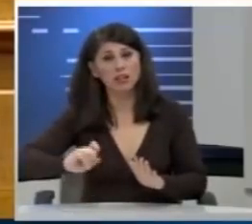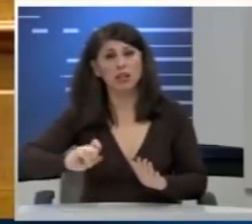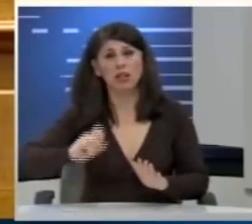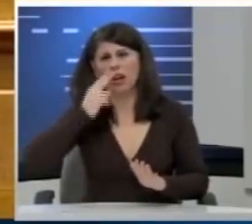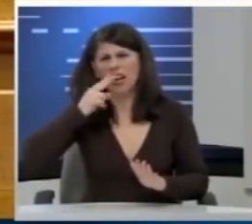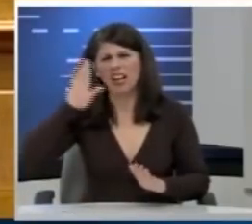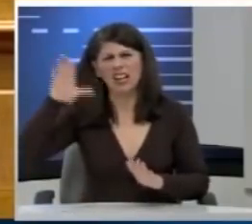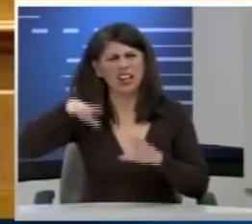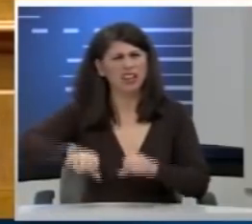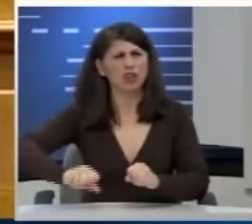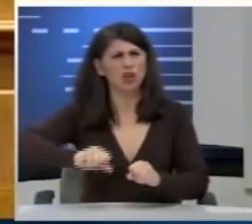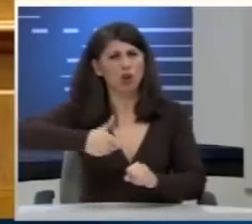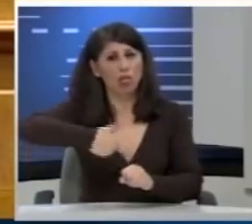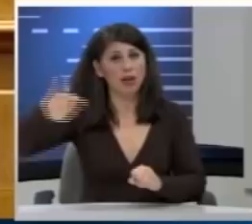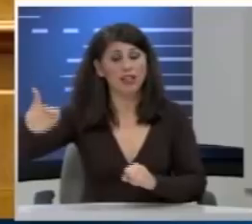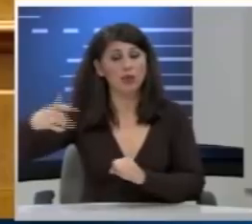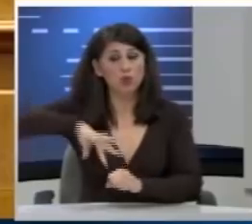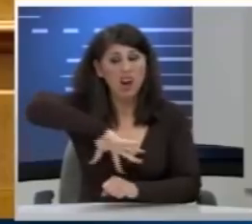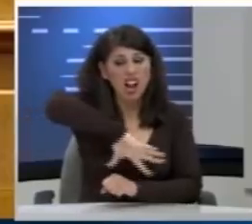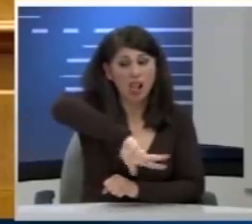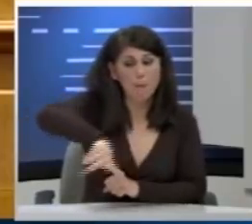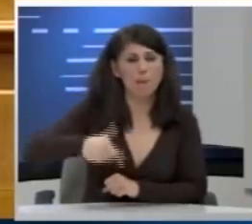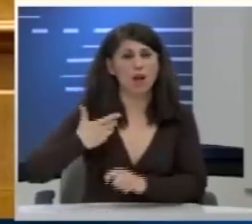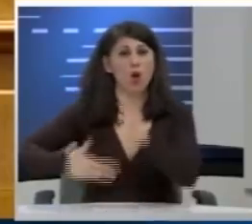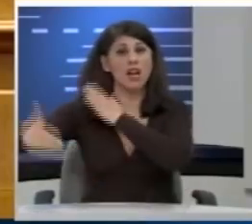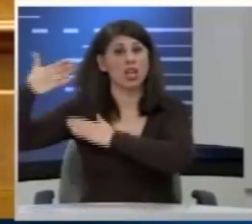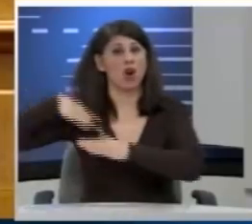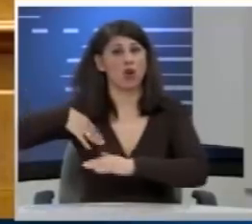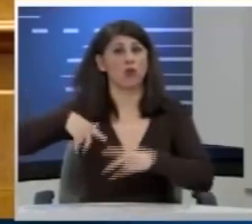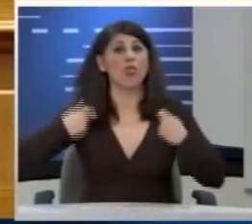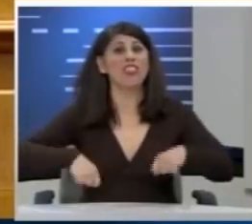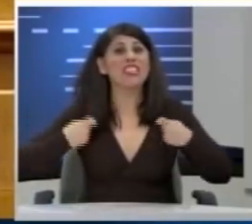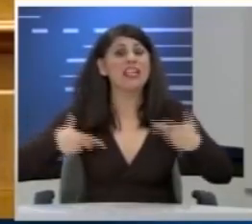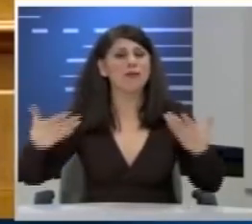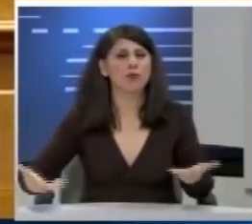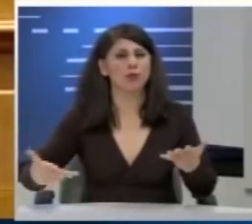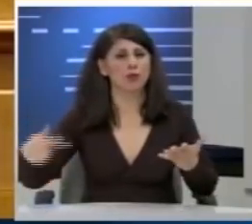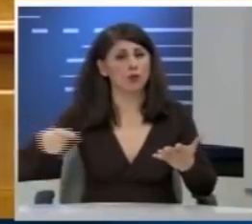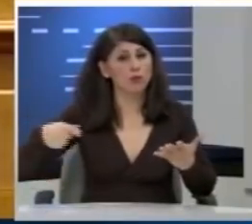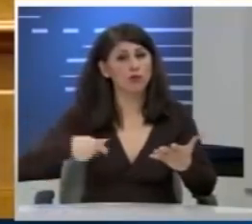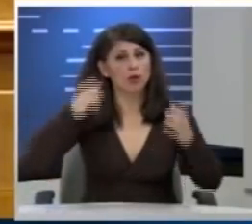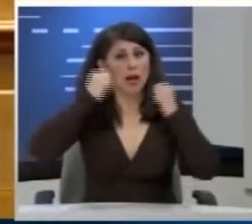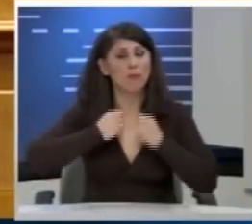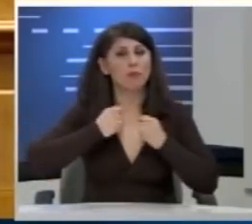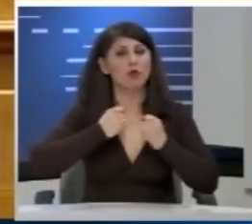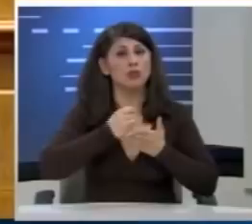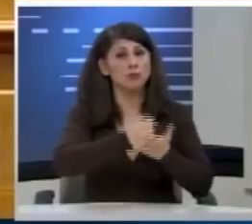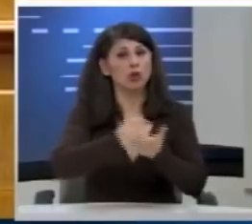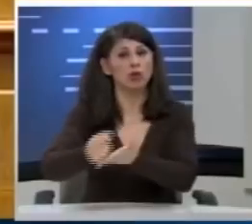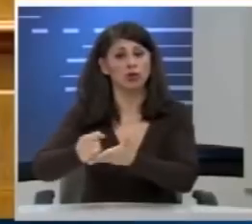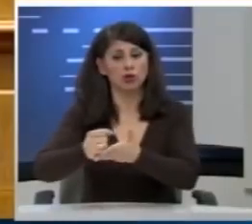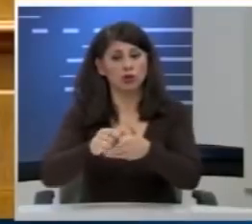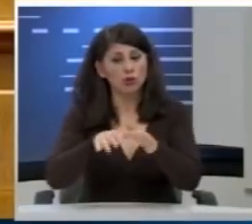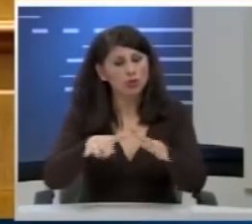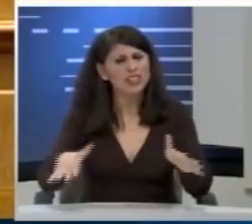κατοχικό δάνειο, για τους κλεμμένους αρχαιολογικούς θησαυρούς και για τις οφειλόμενες αποζημιώσεις της στους συγγενείς